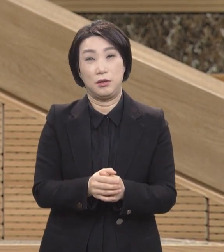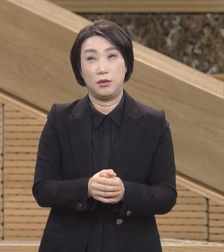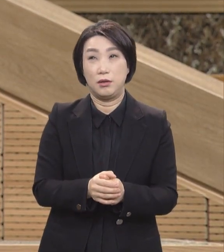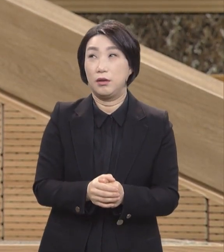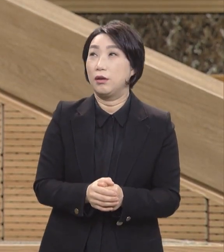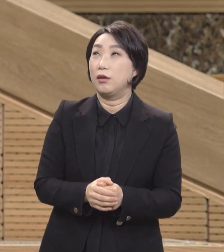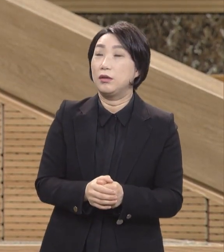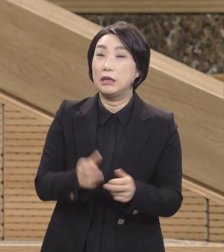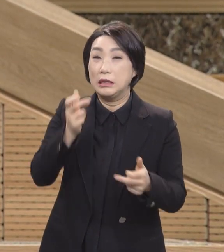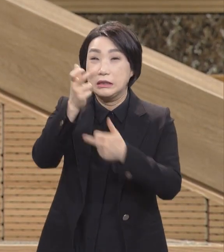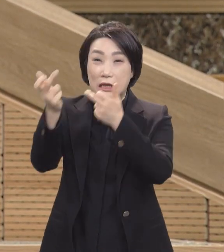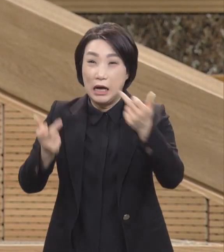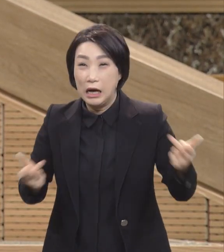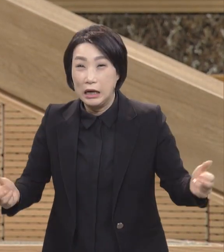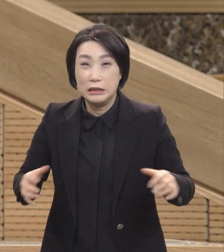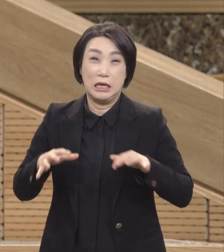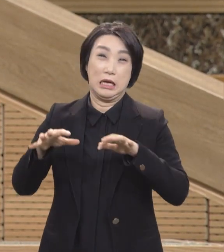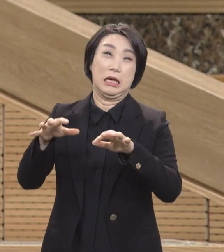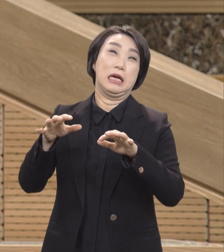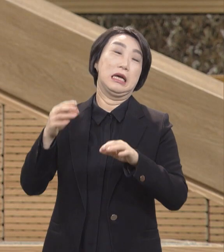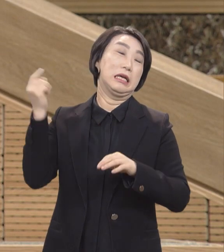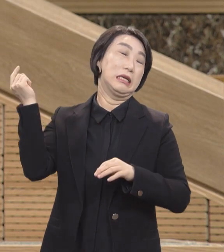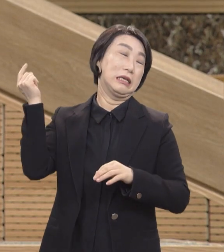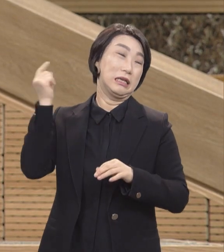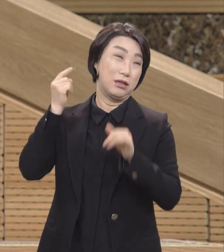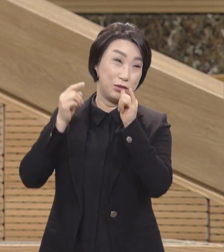이 모리아산을 진동하잖아요.